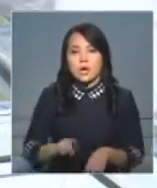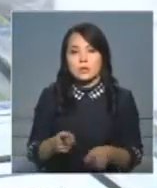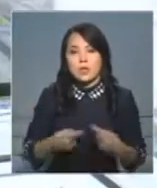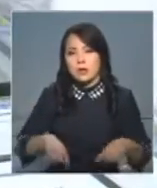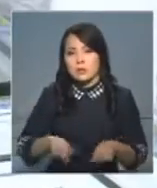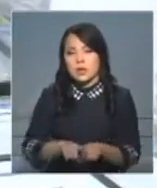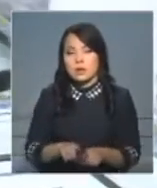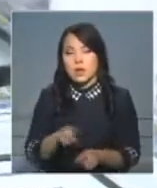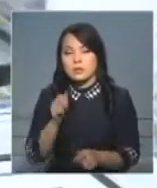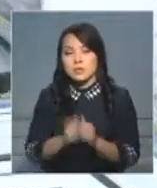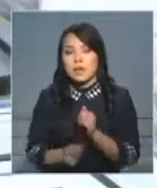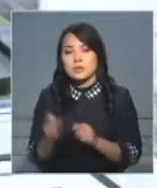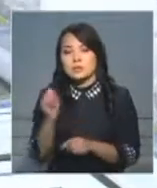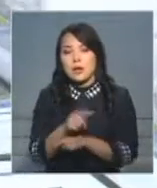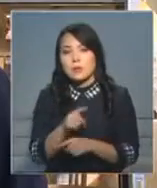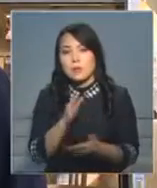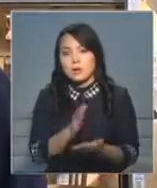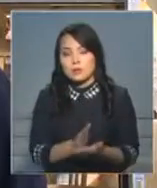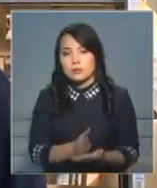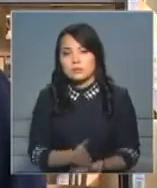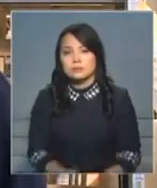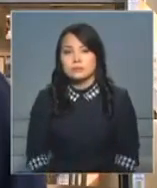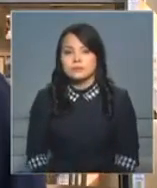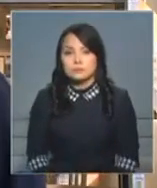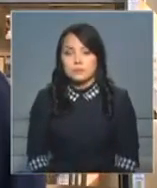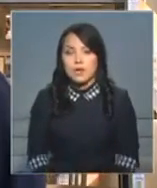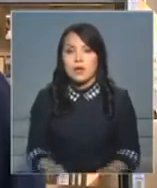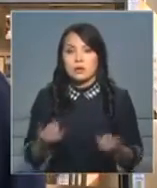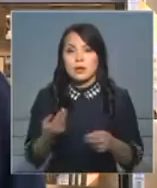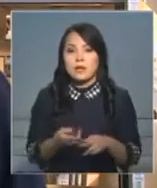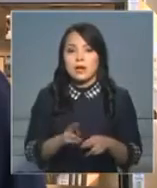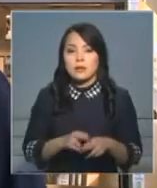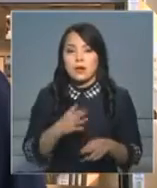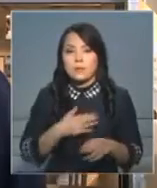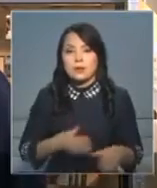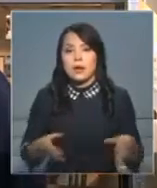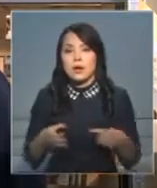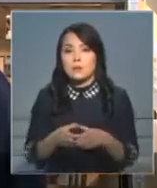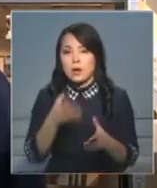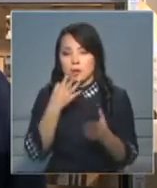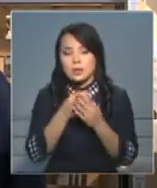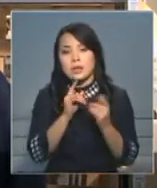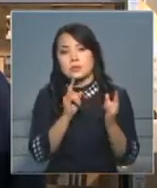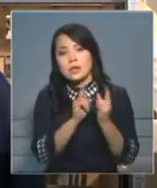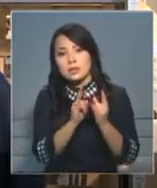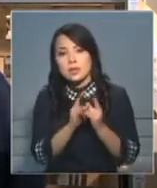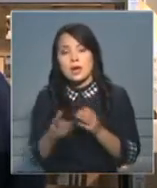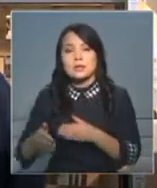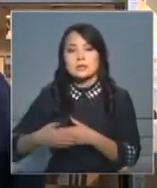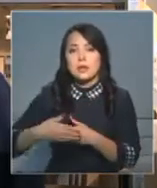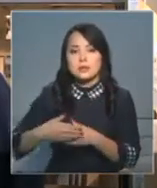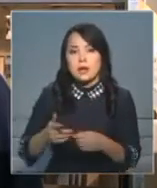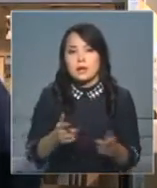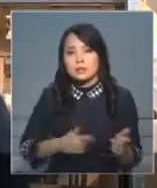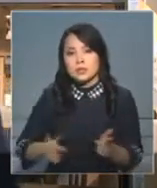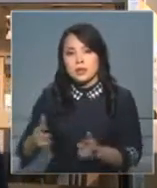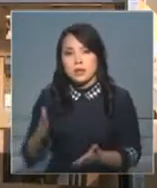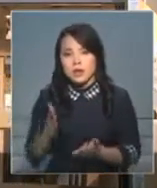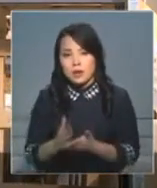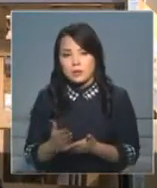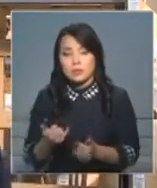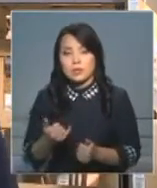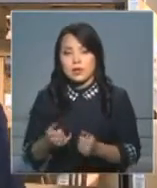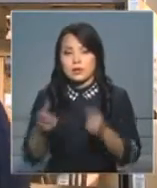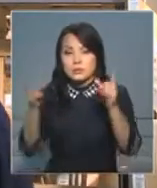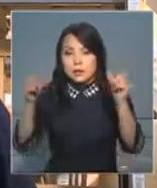де жиі тапсырыс береді. Қазір күнде біздің компания өзіміз терезе дайындаймыз, есік дайындаймыз, перегородка да жасаймыз. Күнде